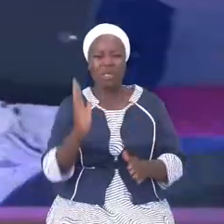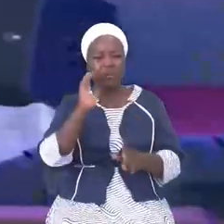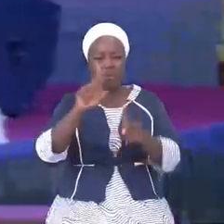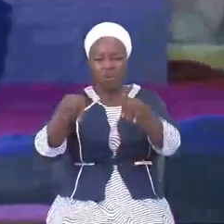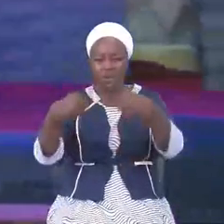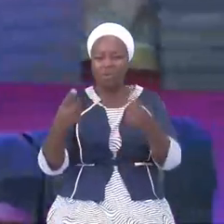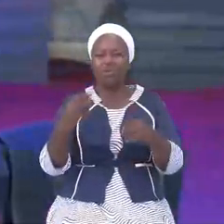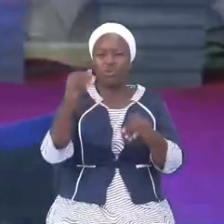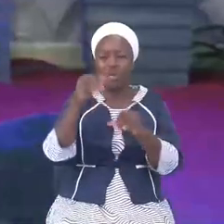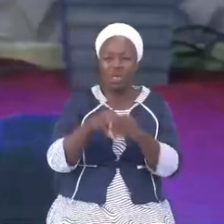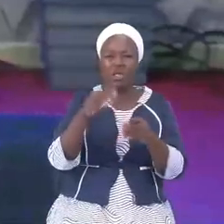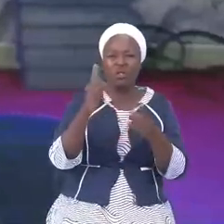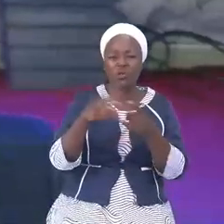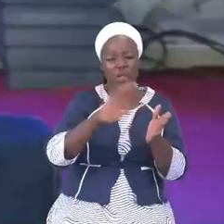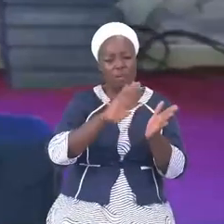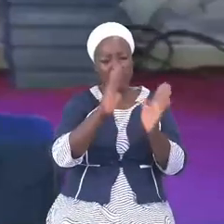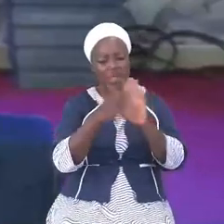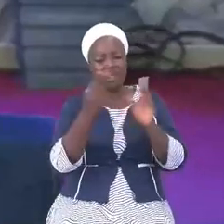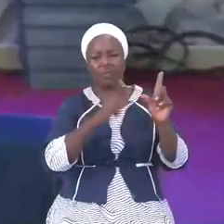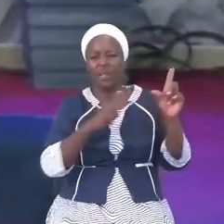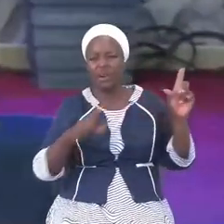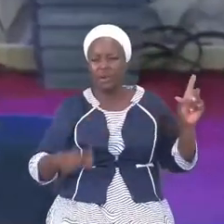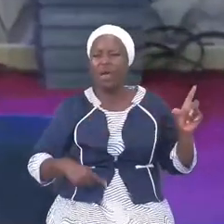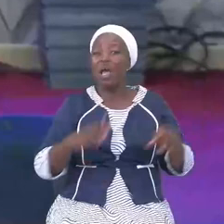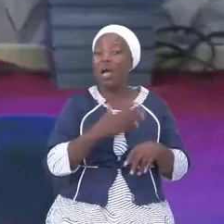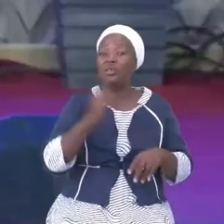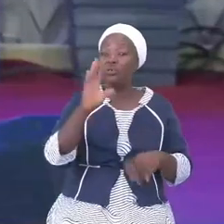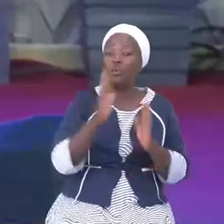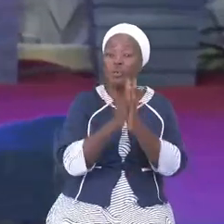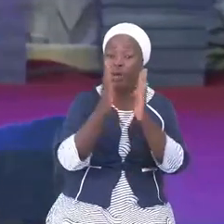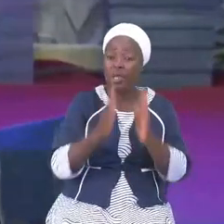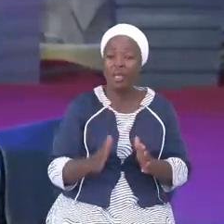en la présence du Seigneur et ta prière aura